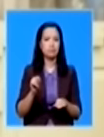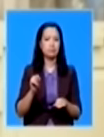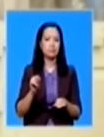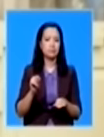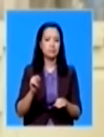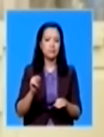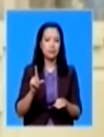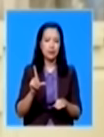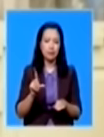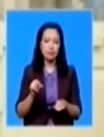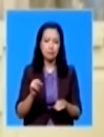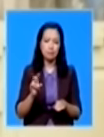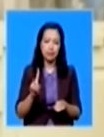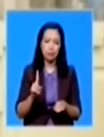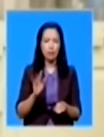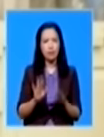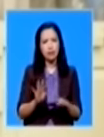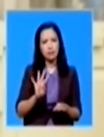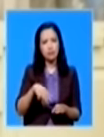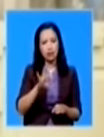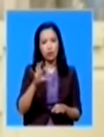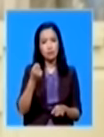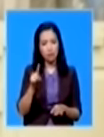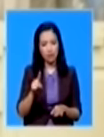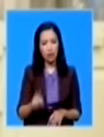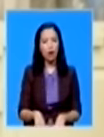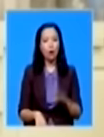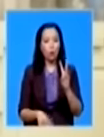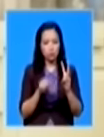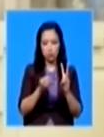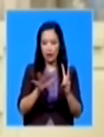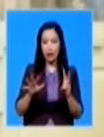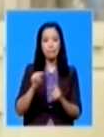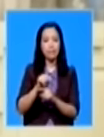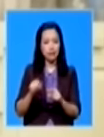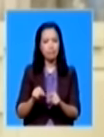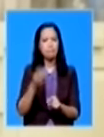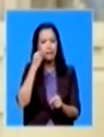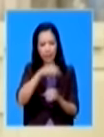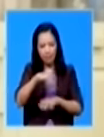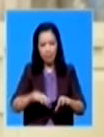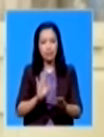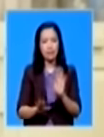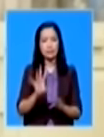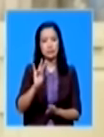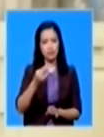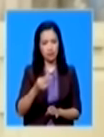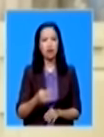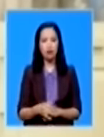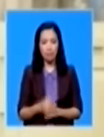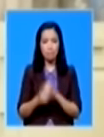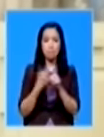ด 4,911 หมู่บ้านคิดเป็น 6.5% ของหมู่บ้านทั้งหมดนะหมู่บ้านหมดประมาณ 70,000 69,000 น้อยกว่าปี